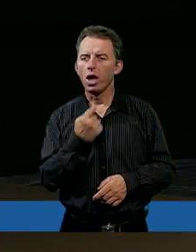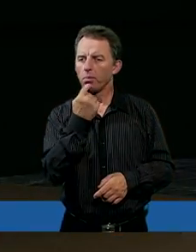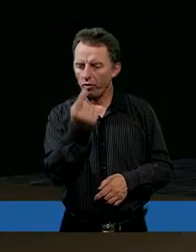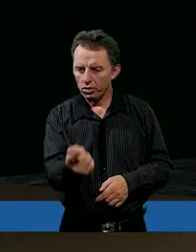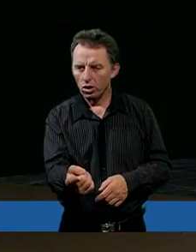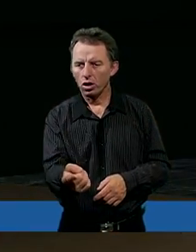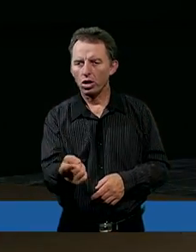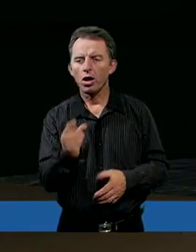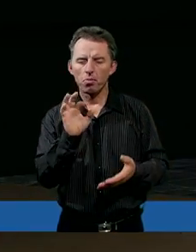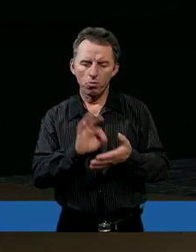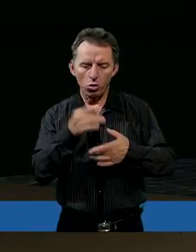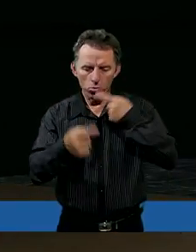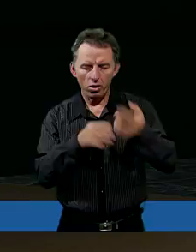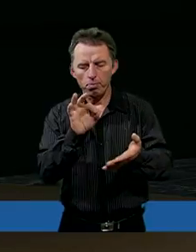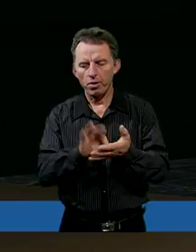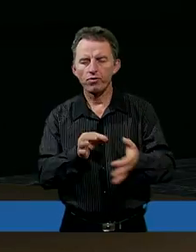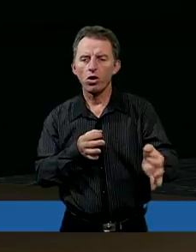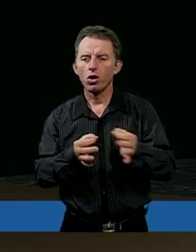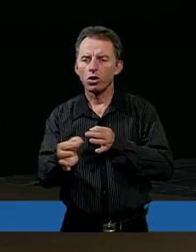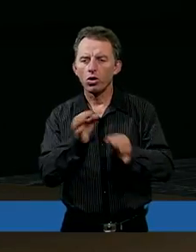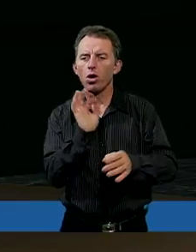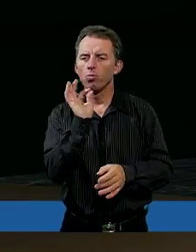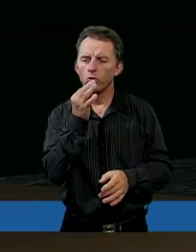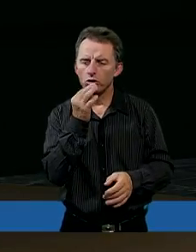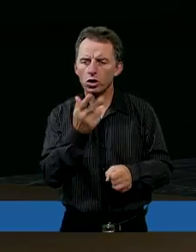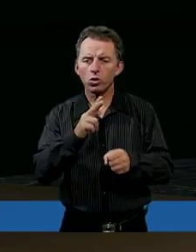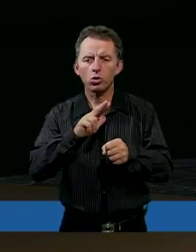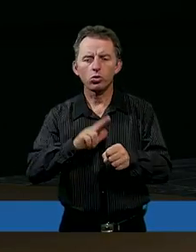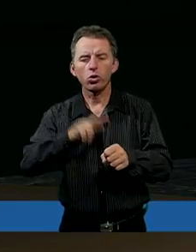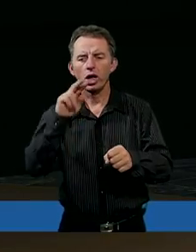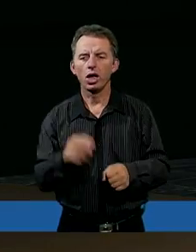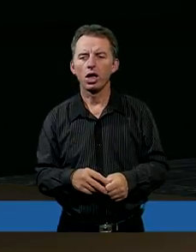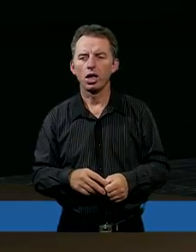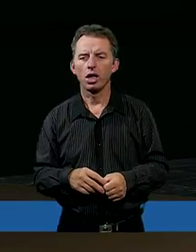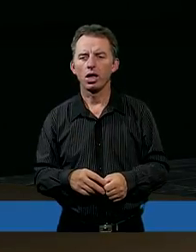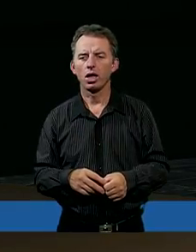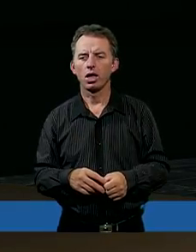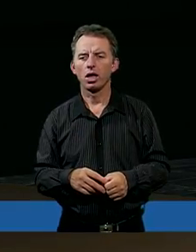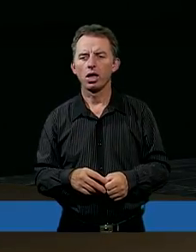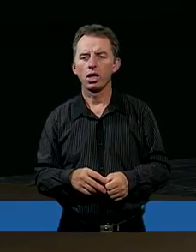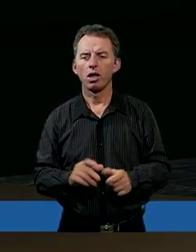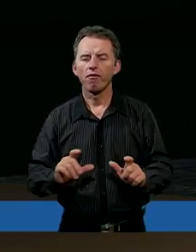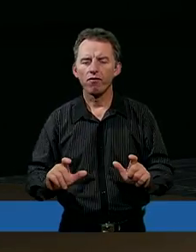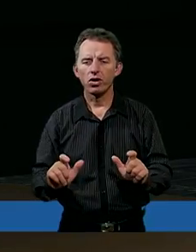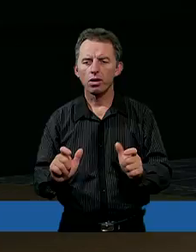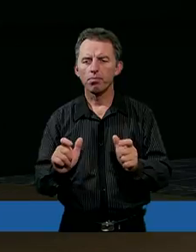Opowiadał mi ktoś pewną historię o młodzieńcu, który w